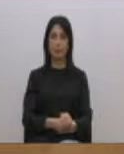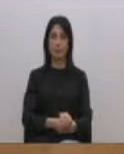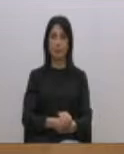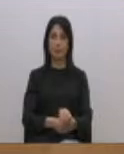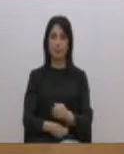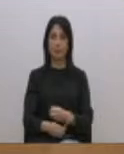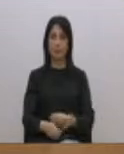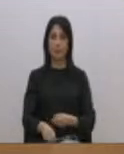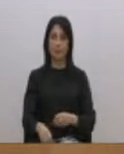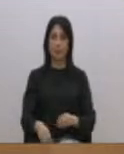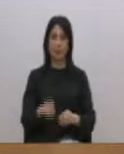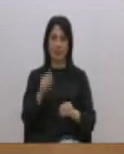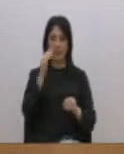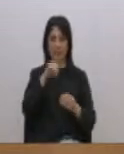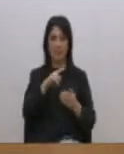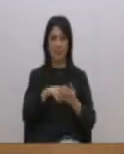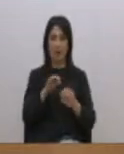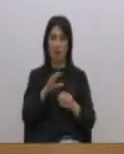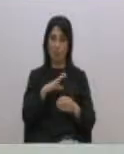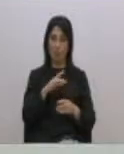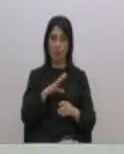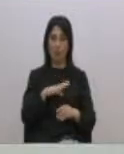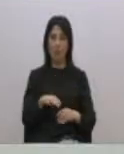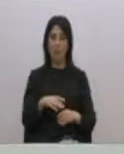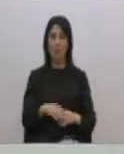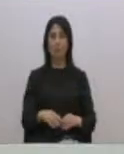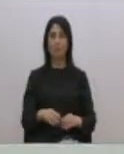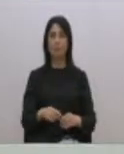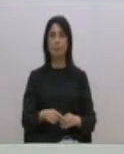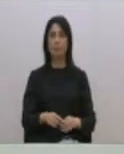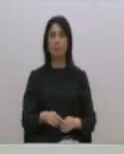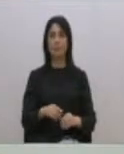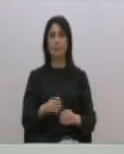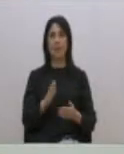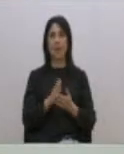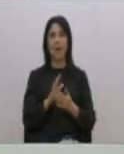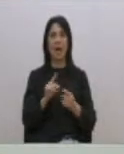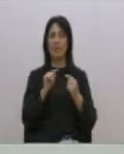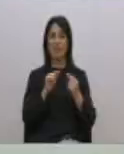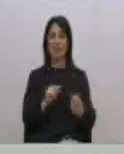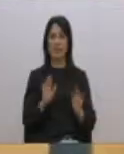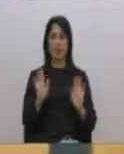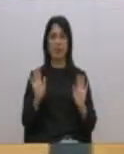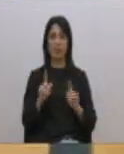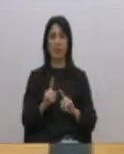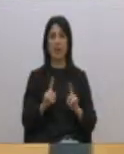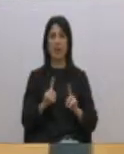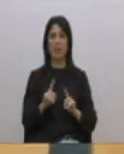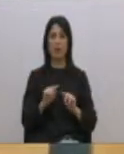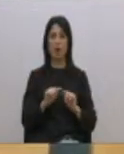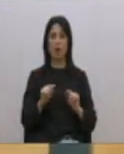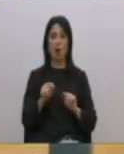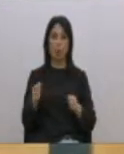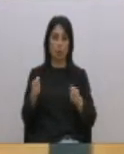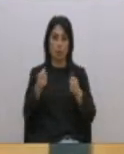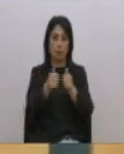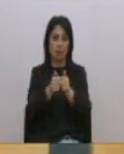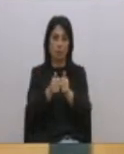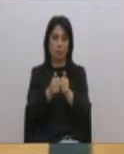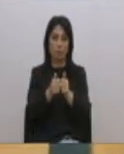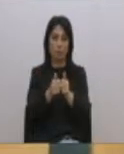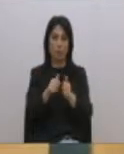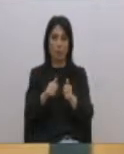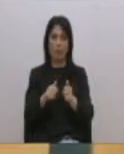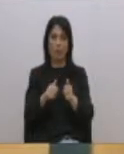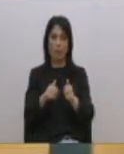Hoarkim șeliat, am să ai tanda ca și revit. Ici traris rom, aravarci în aundegiro, ramenairat opoziția, asta tocmai